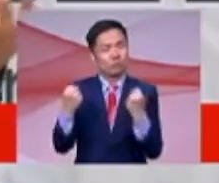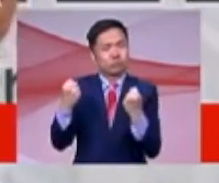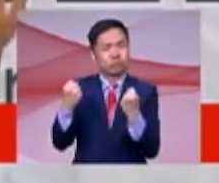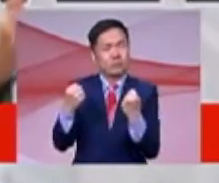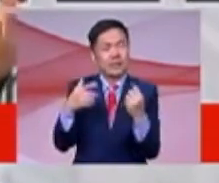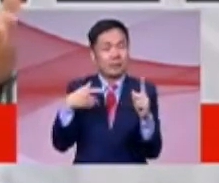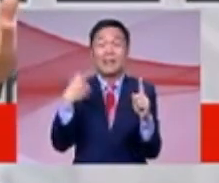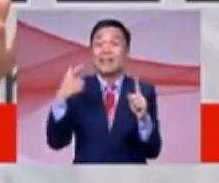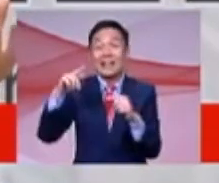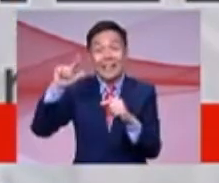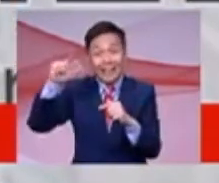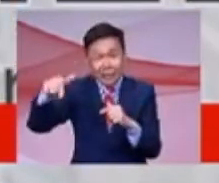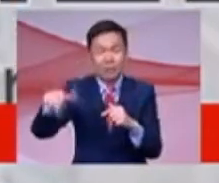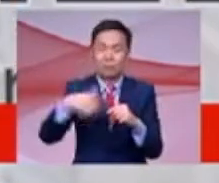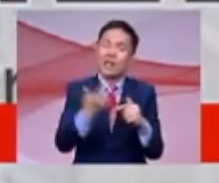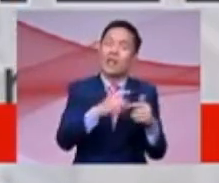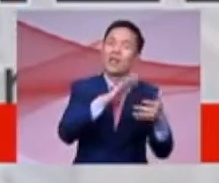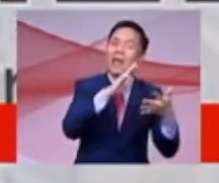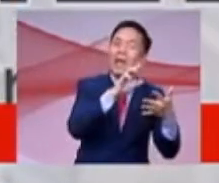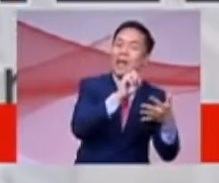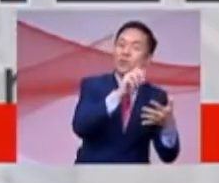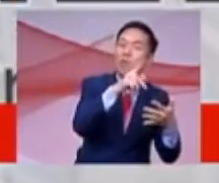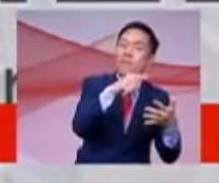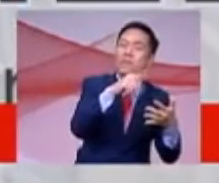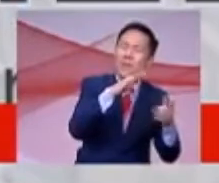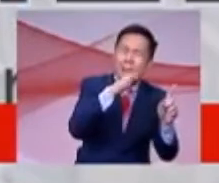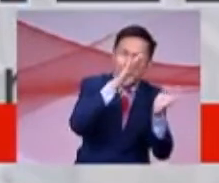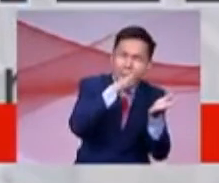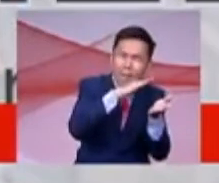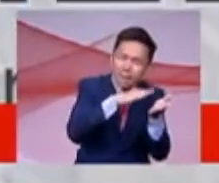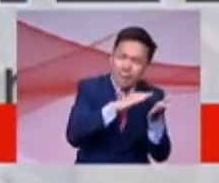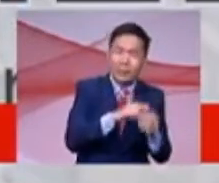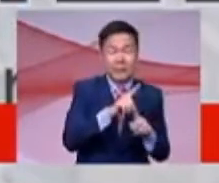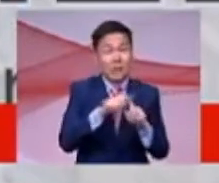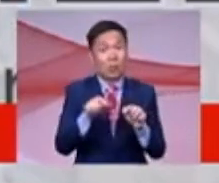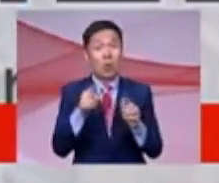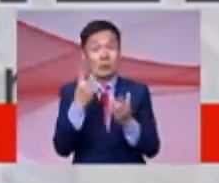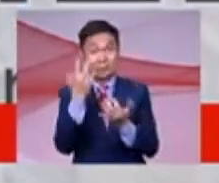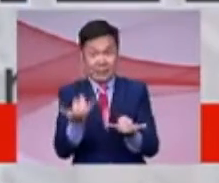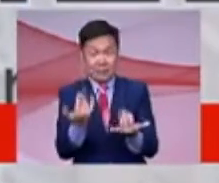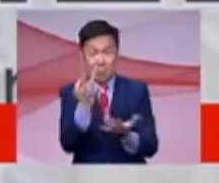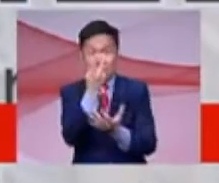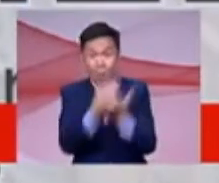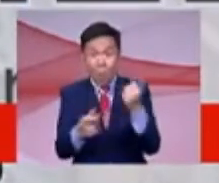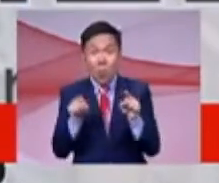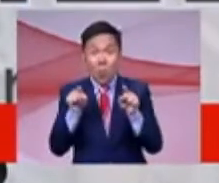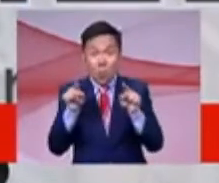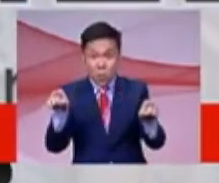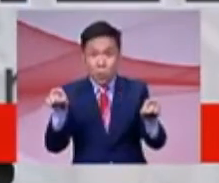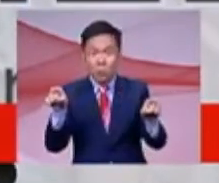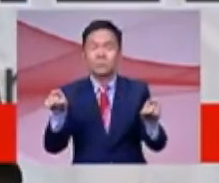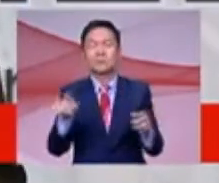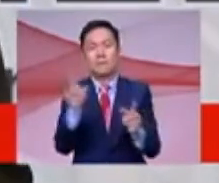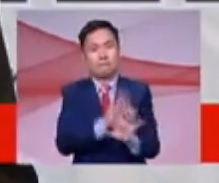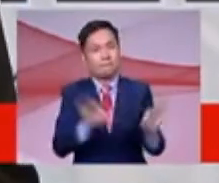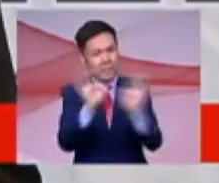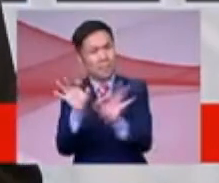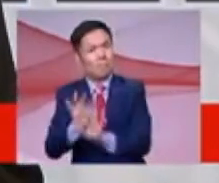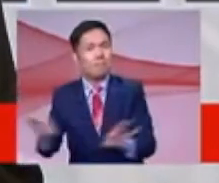our SOP and public health measures. So we need to have both running concurrently at the moment.